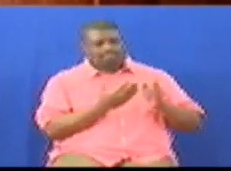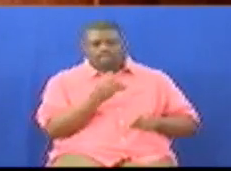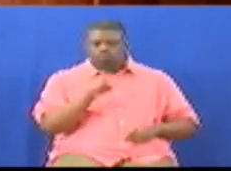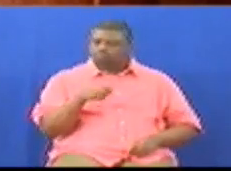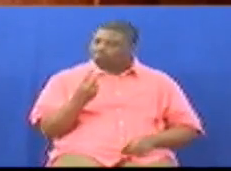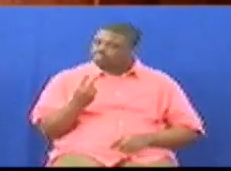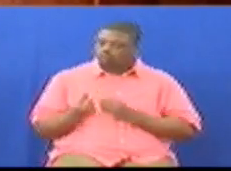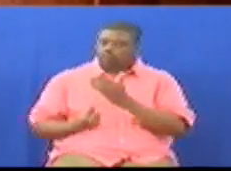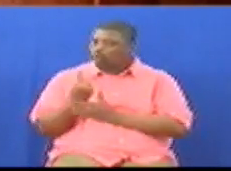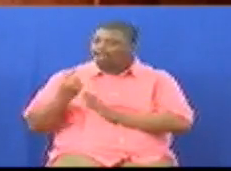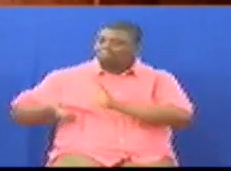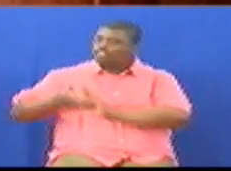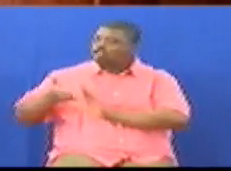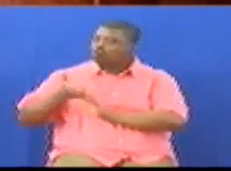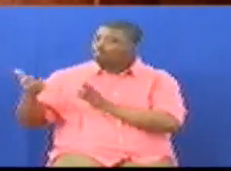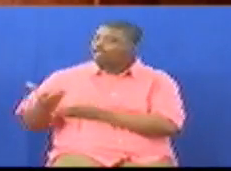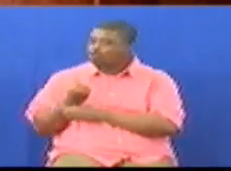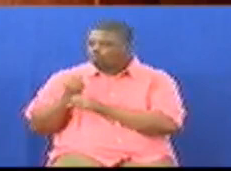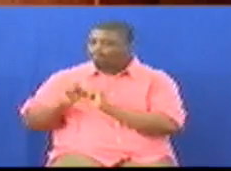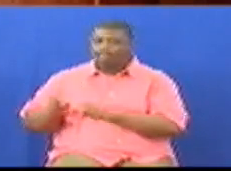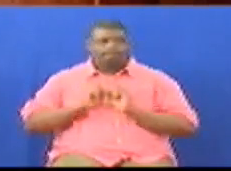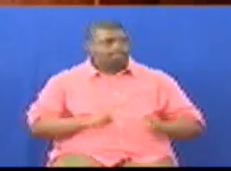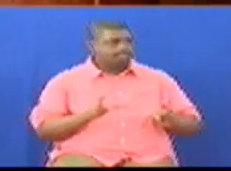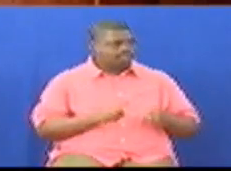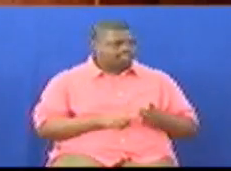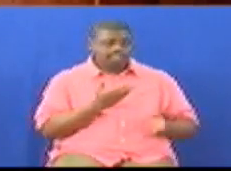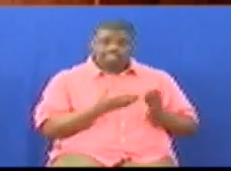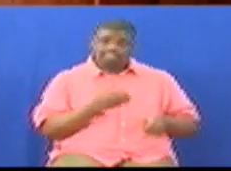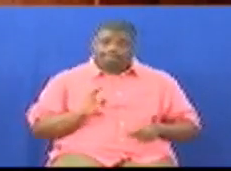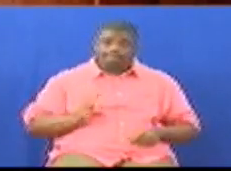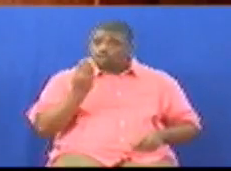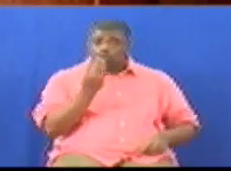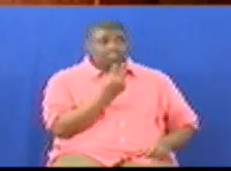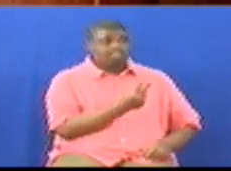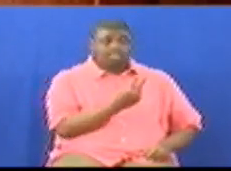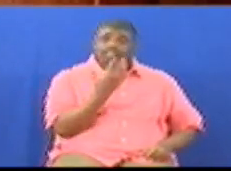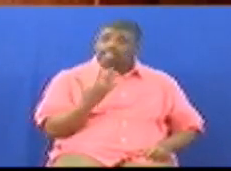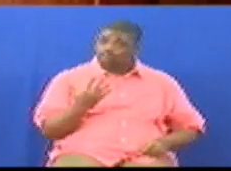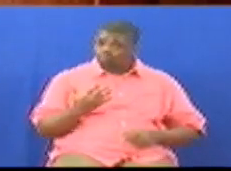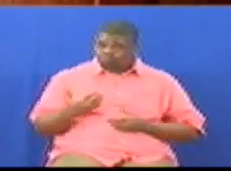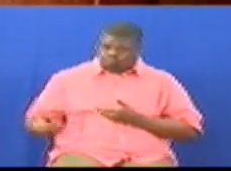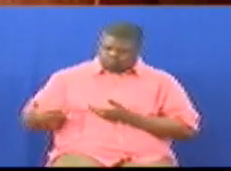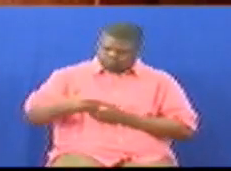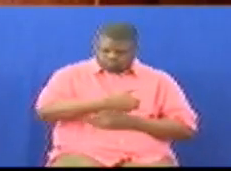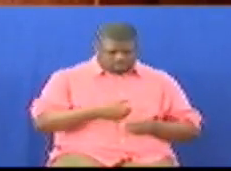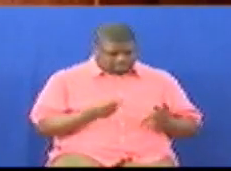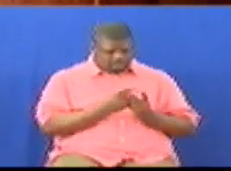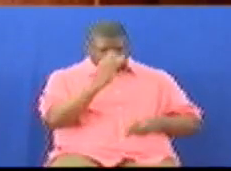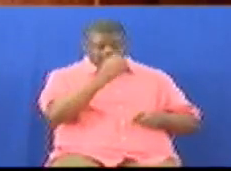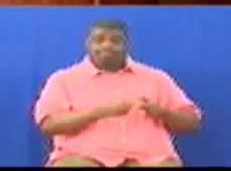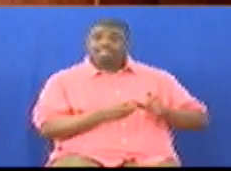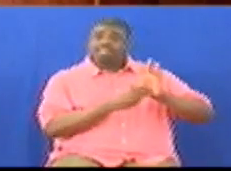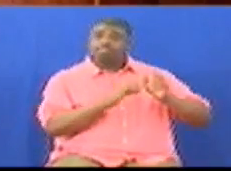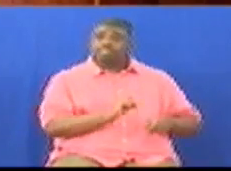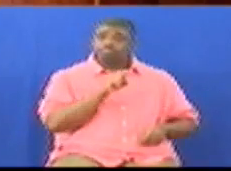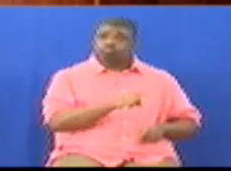mbalimbali. Hadi kufikia Februari 2020, kiasi cha shilingi bilioni 25 kilikuwa kimekusanywa sawa na 80.2%